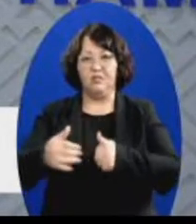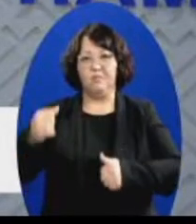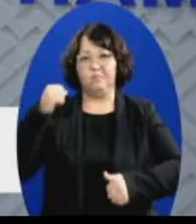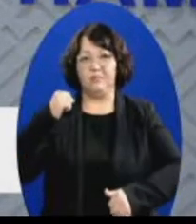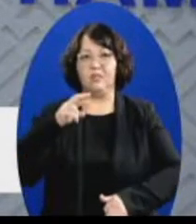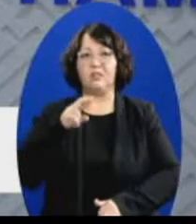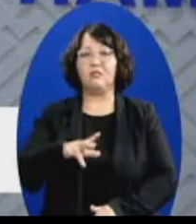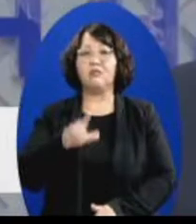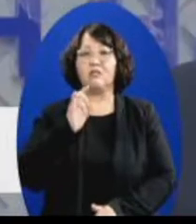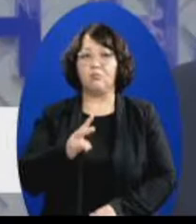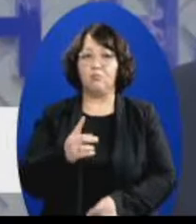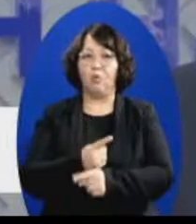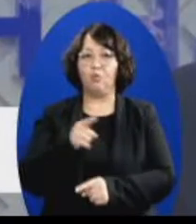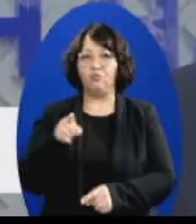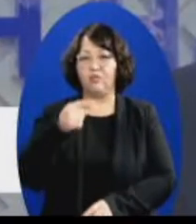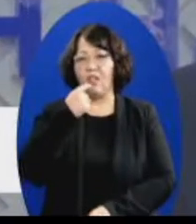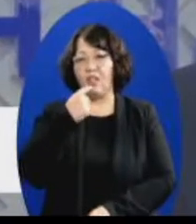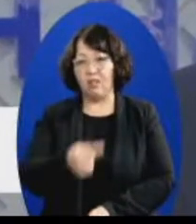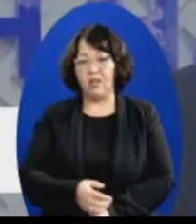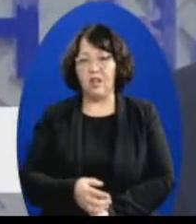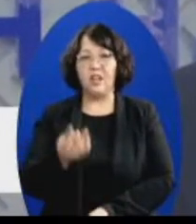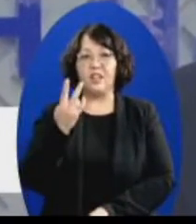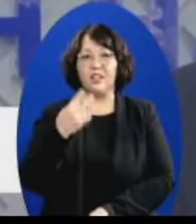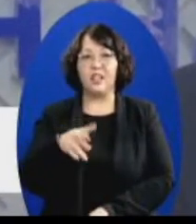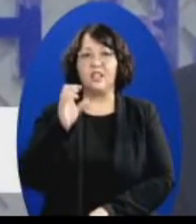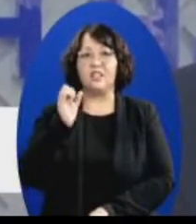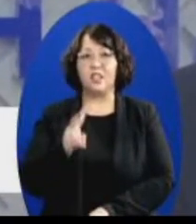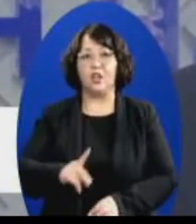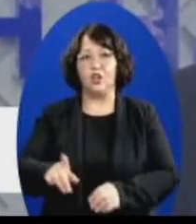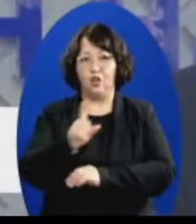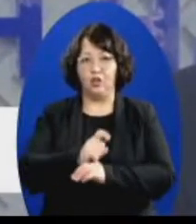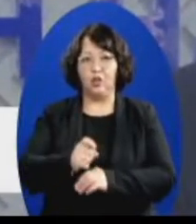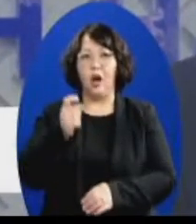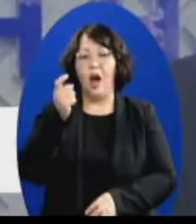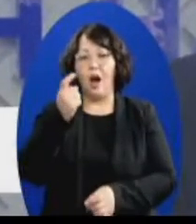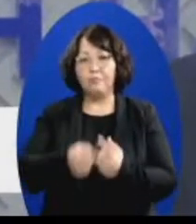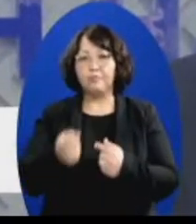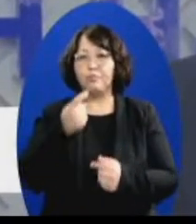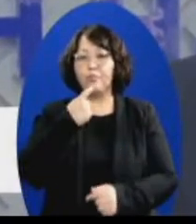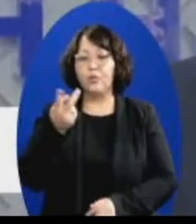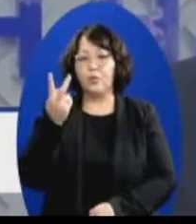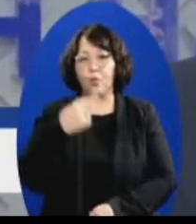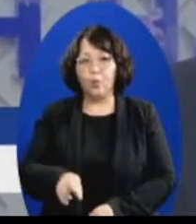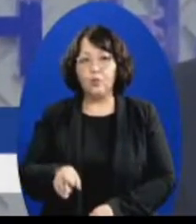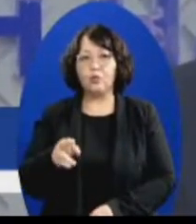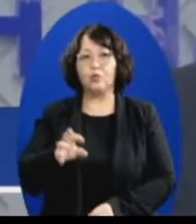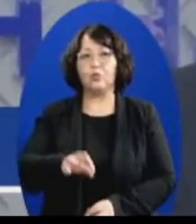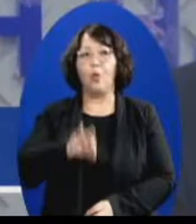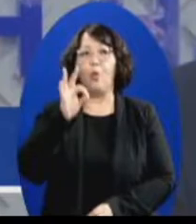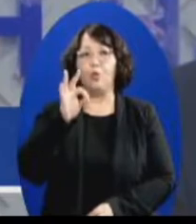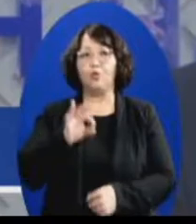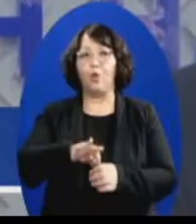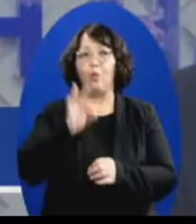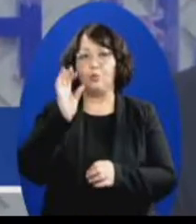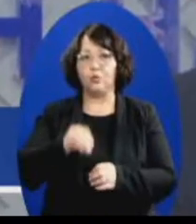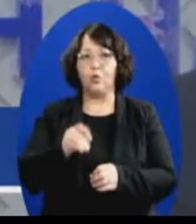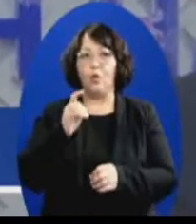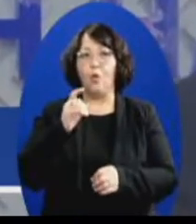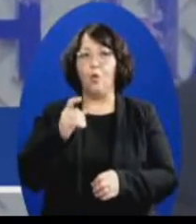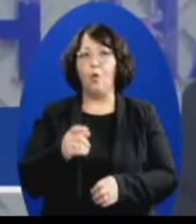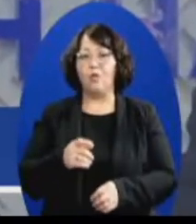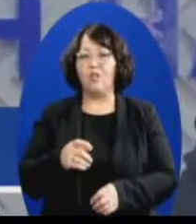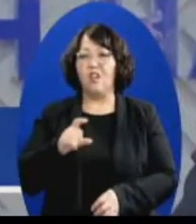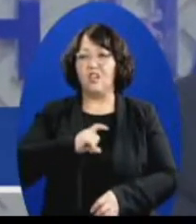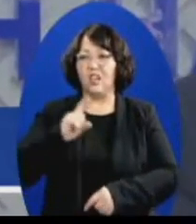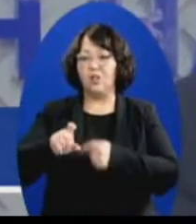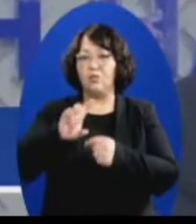байгуулсан байна гээ. Нийслэлт бол маш одоо хүнд хэцүү сонгуул боллоо. Хууль хүчний байгууллагууд тэр чигтээ эрх